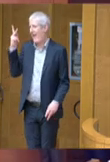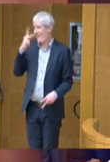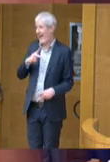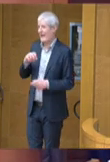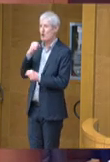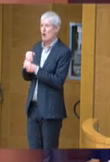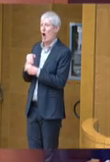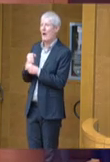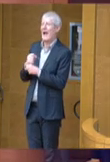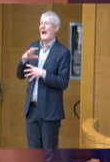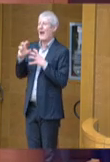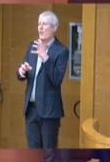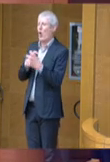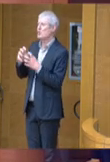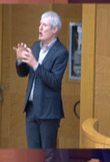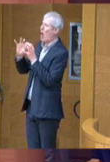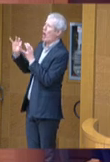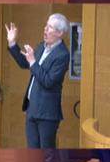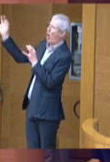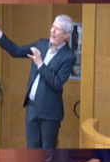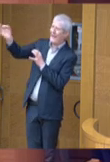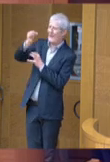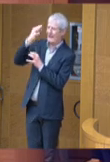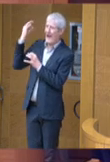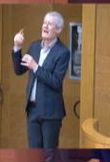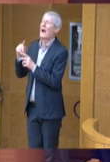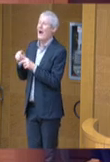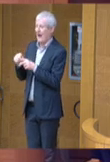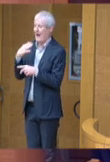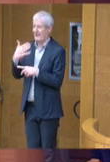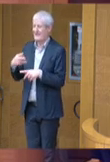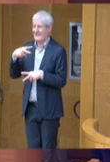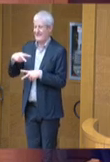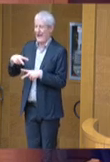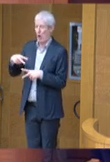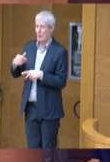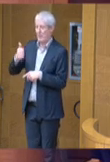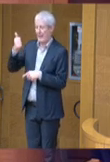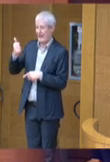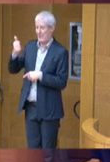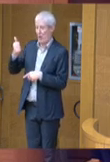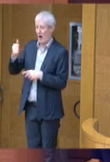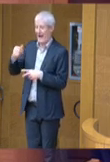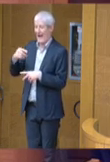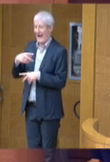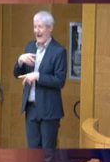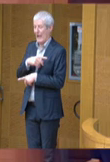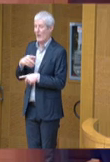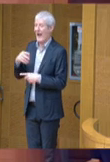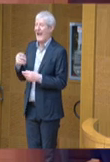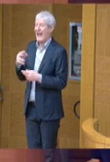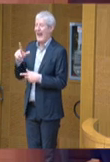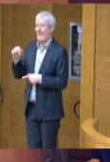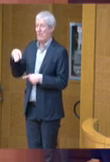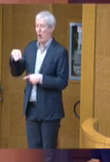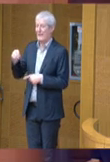progetto realizzato presso l'Istituto Scolastico di Istruzione Secondaria di Primo Grado Rita Levi Montalcini di Roma, e